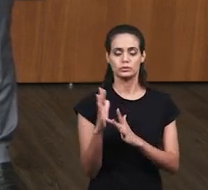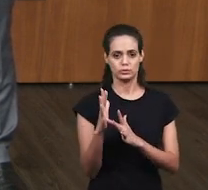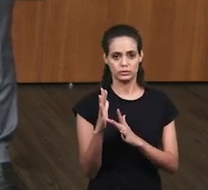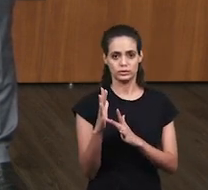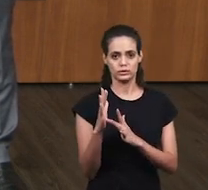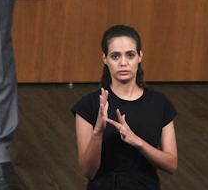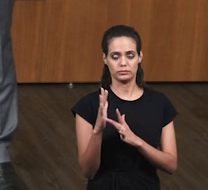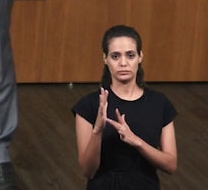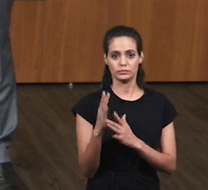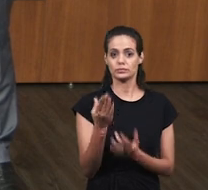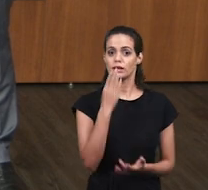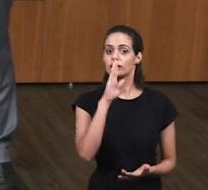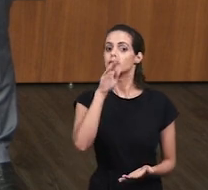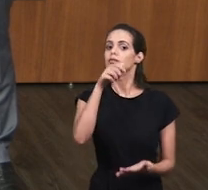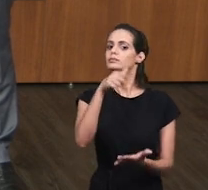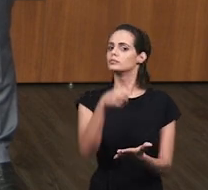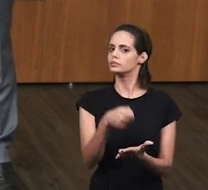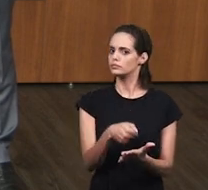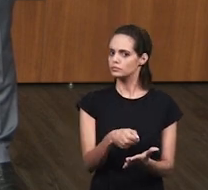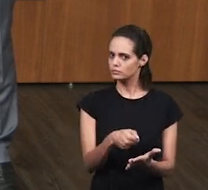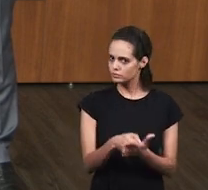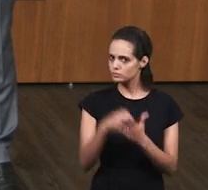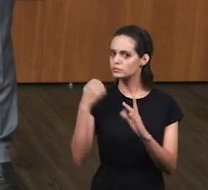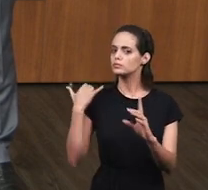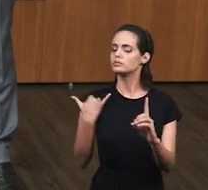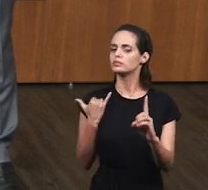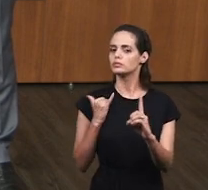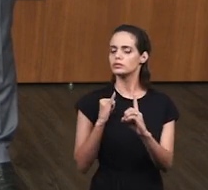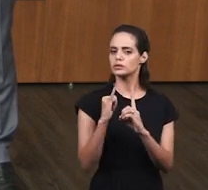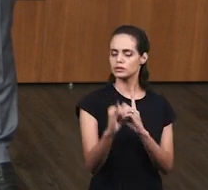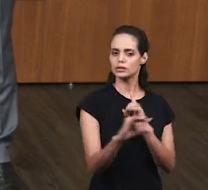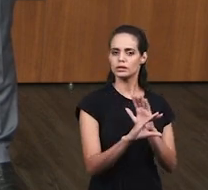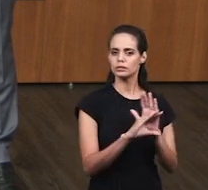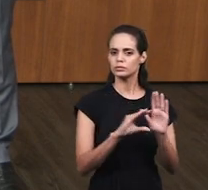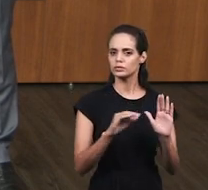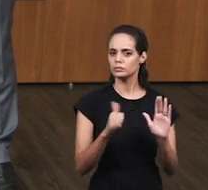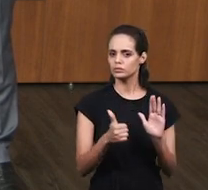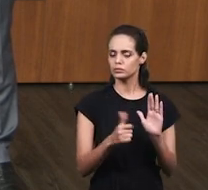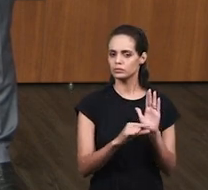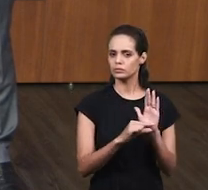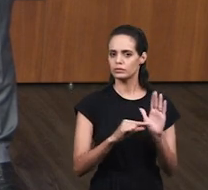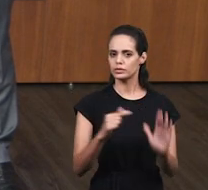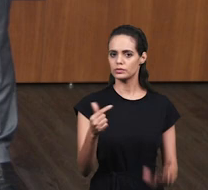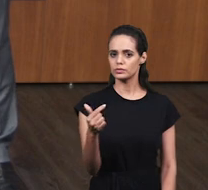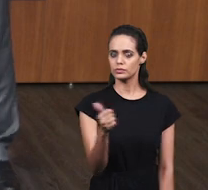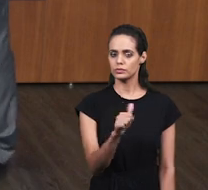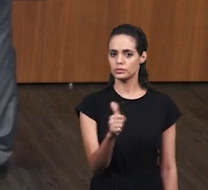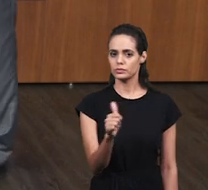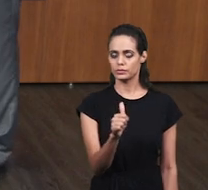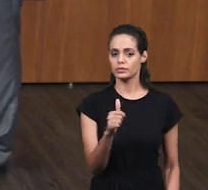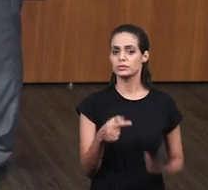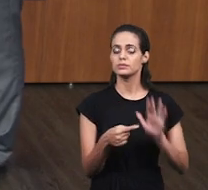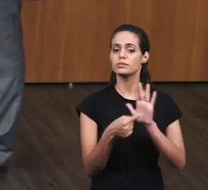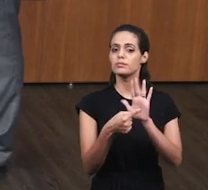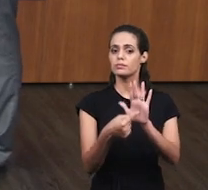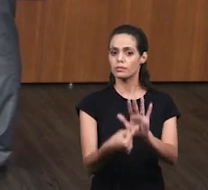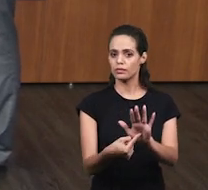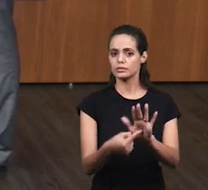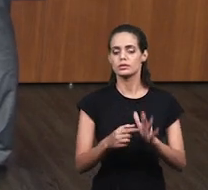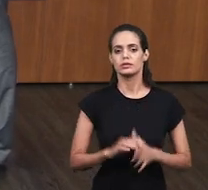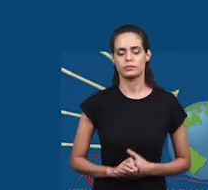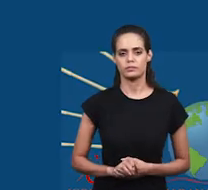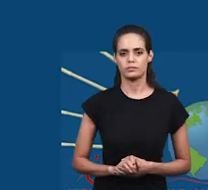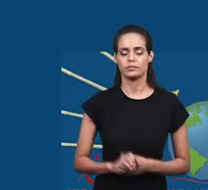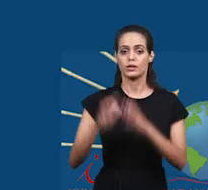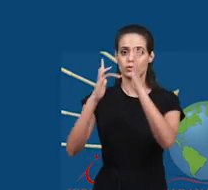accomplie quand on lit au chapitre 1, verset 11. Et la parole dit, il est venu pour ceux qui étaient